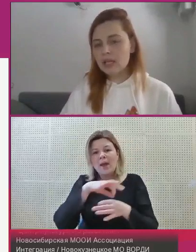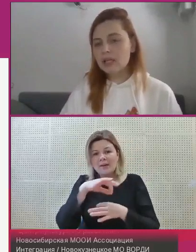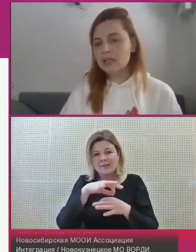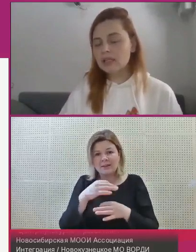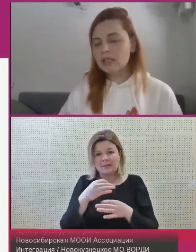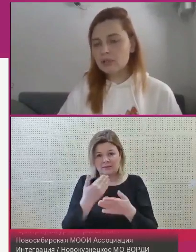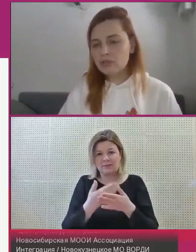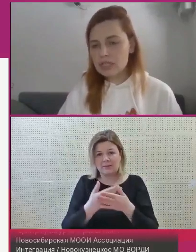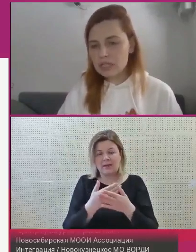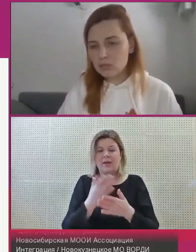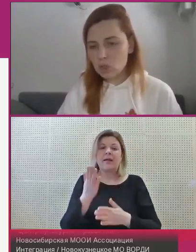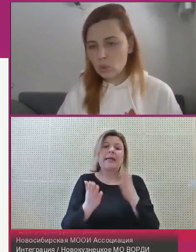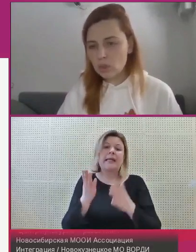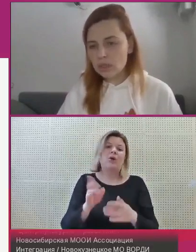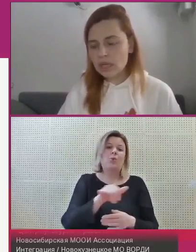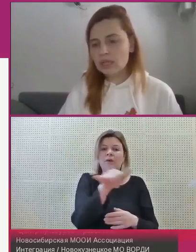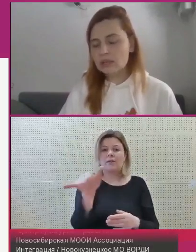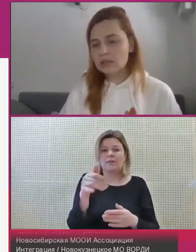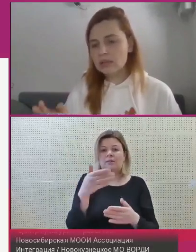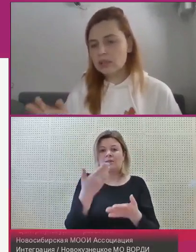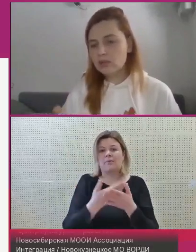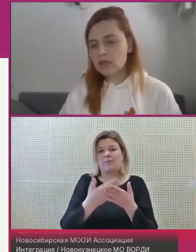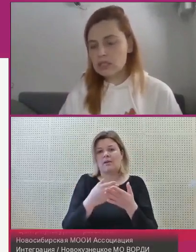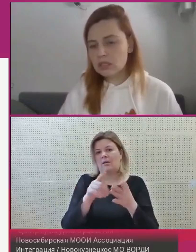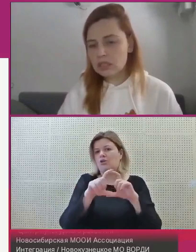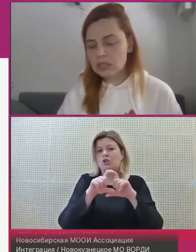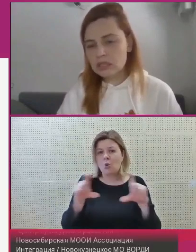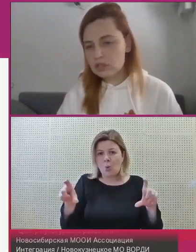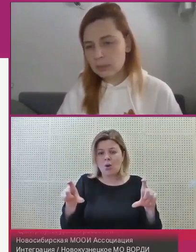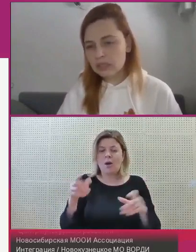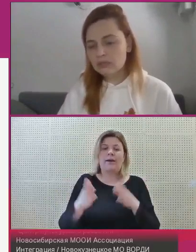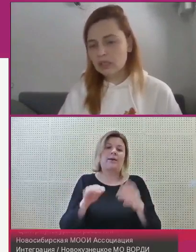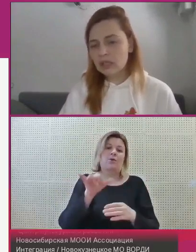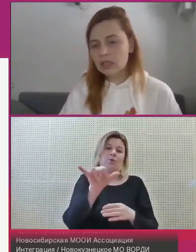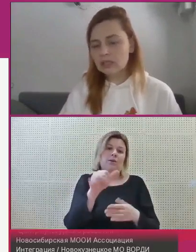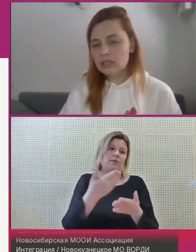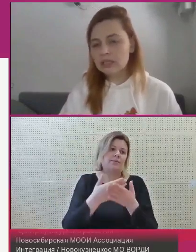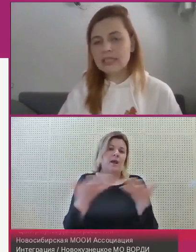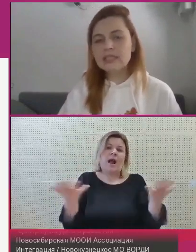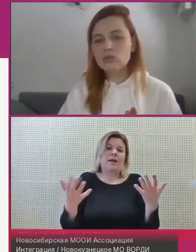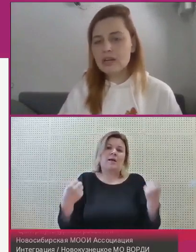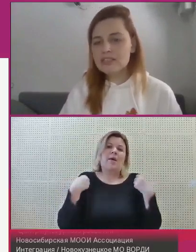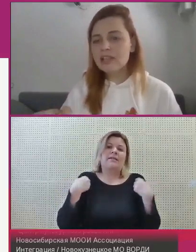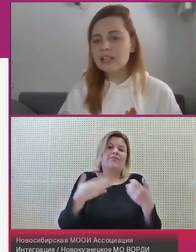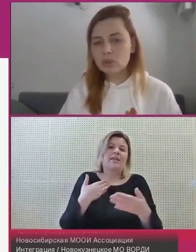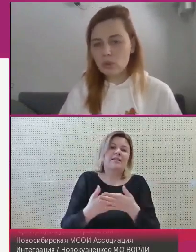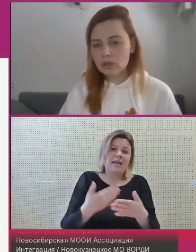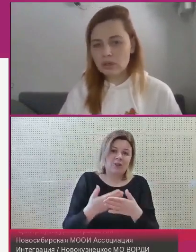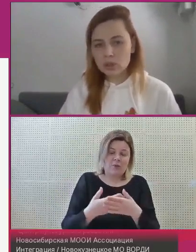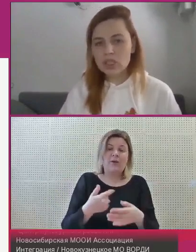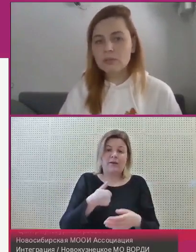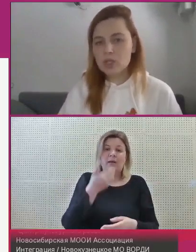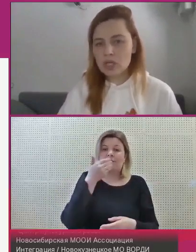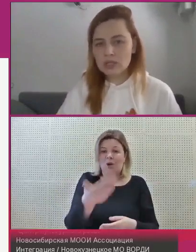проект, да, или у вас там школа, да, или у вас инициатива спортивная какая-то, да, есть ли у вас